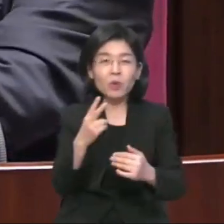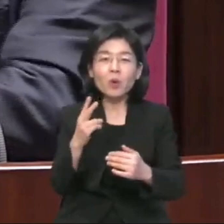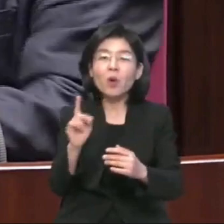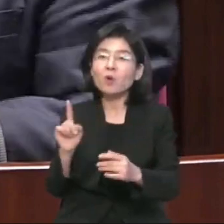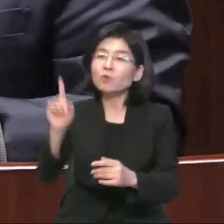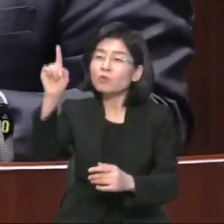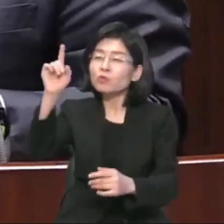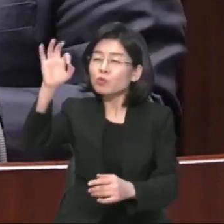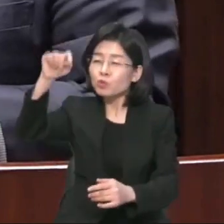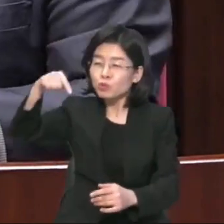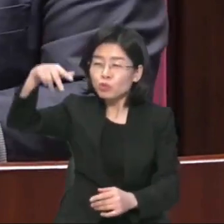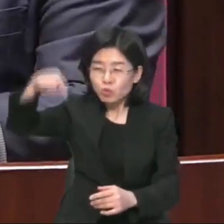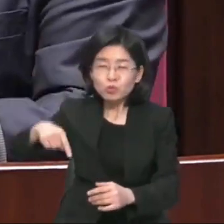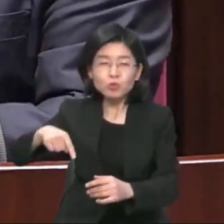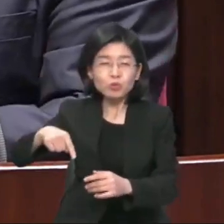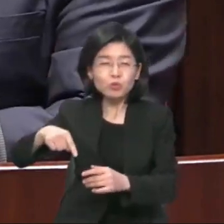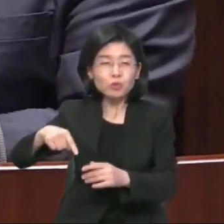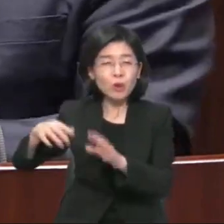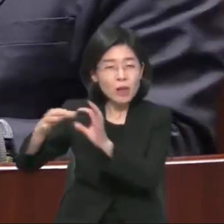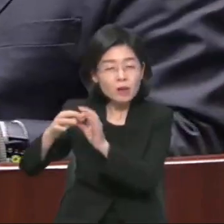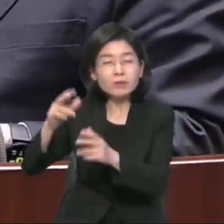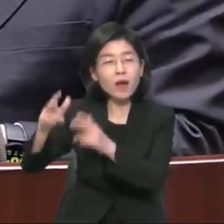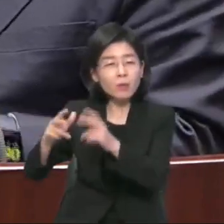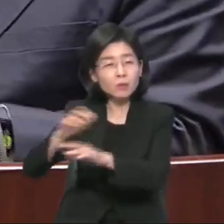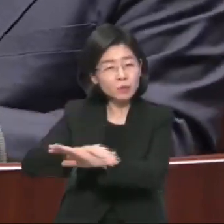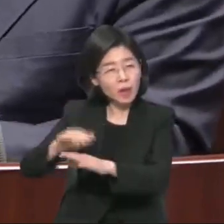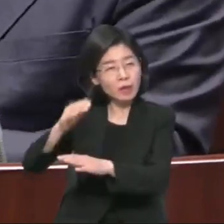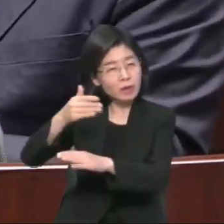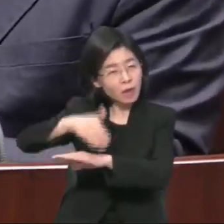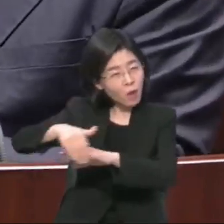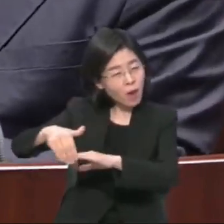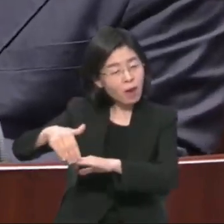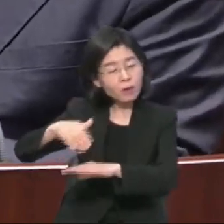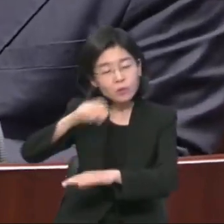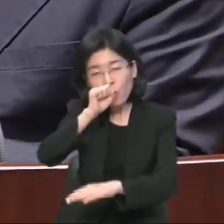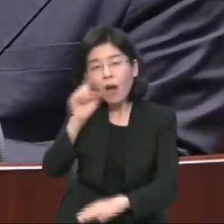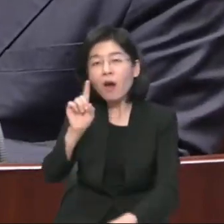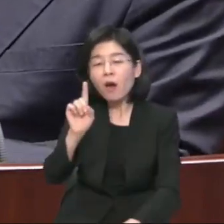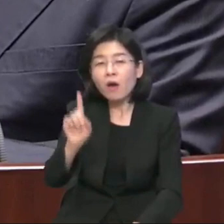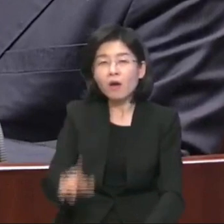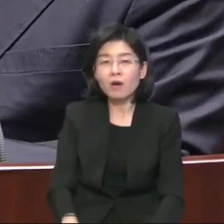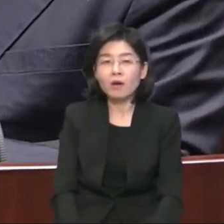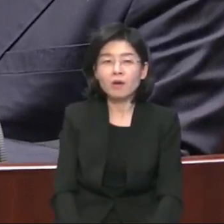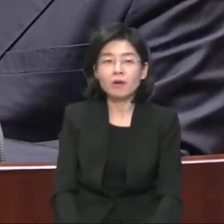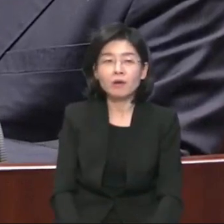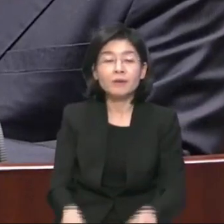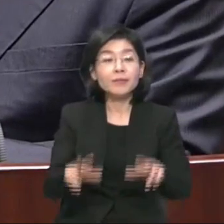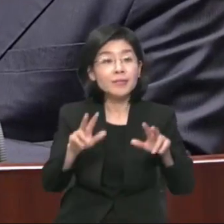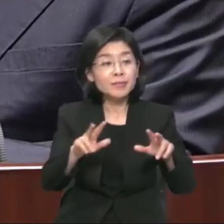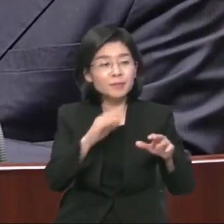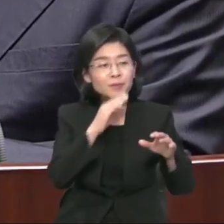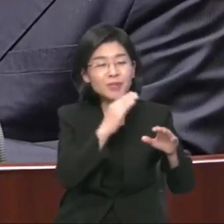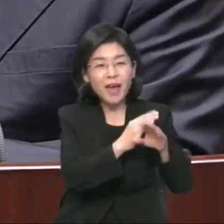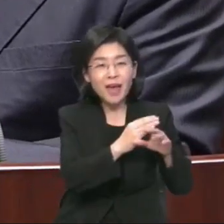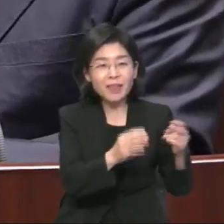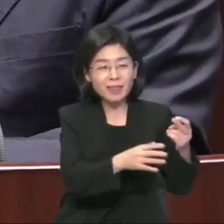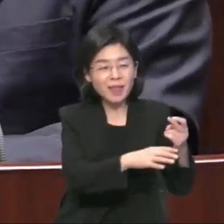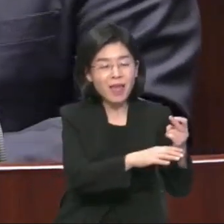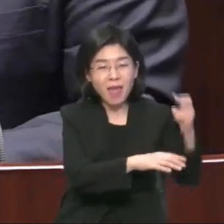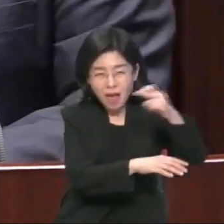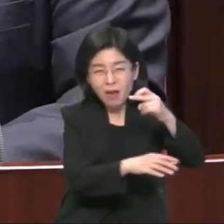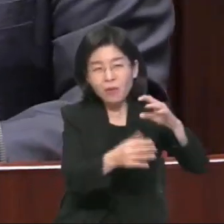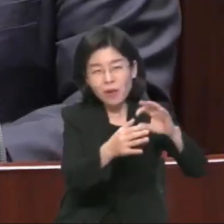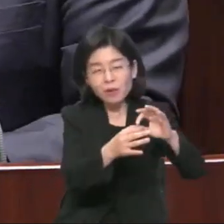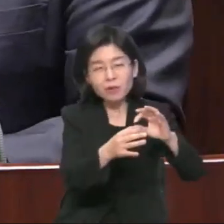우주로 뻗어가는 우주사령부를 같이 만들 필요가 있는데 어떻게 생각하십니까? 아, 현재는 그 핵미사일